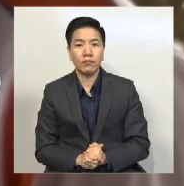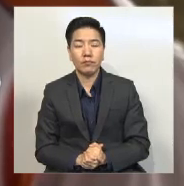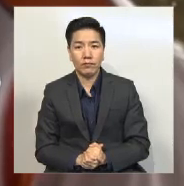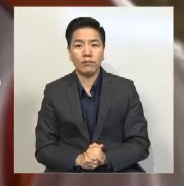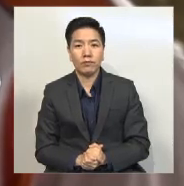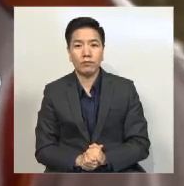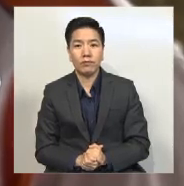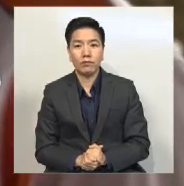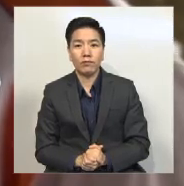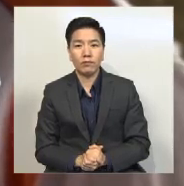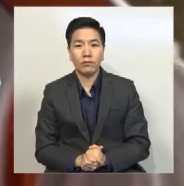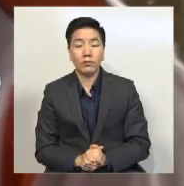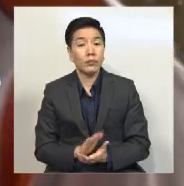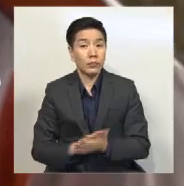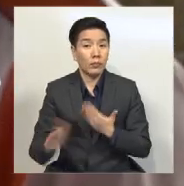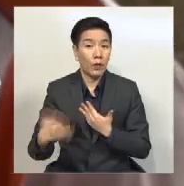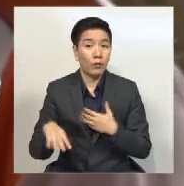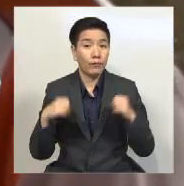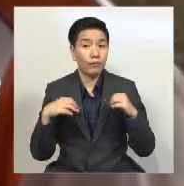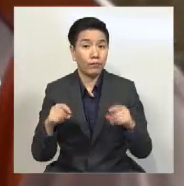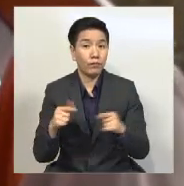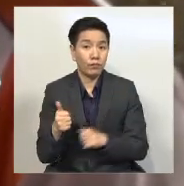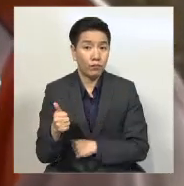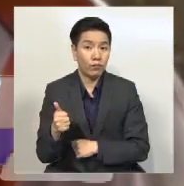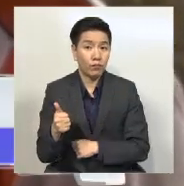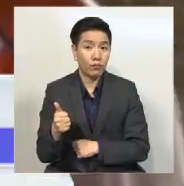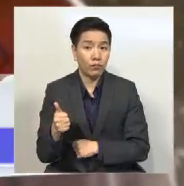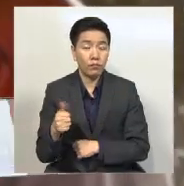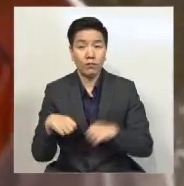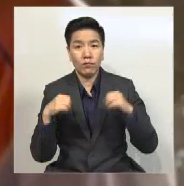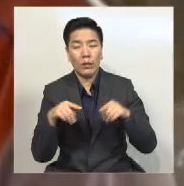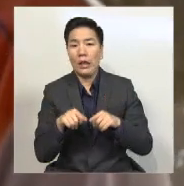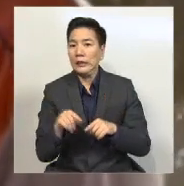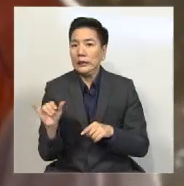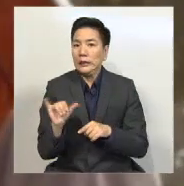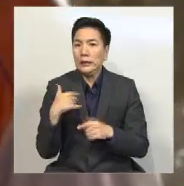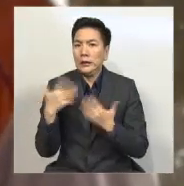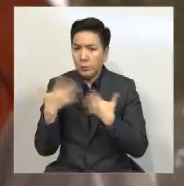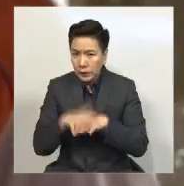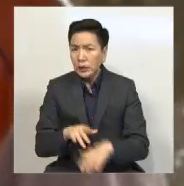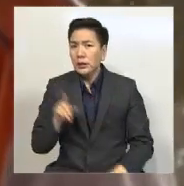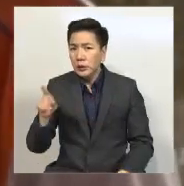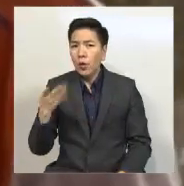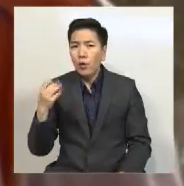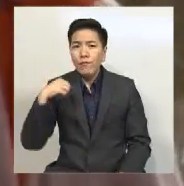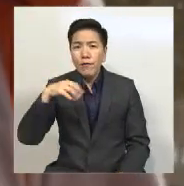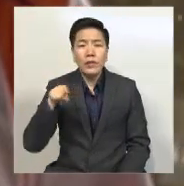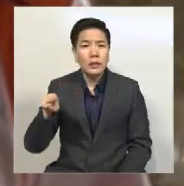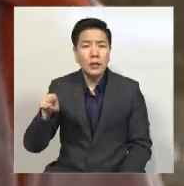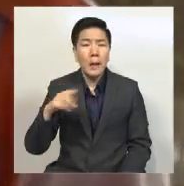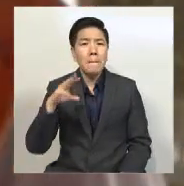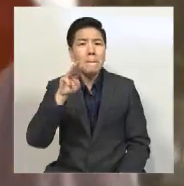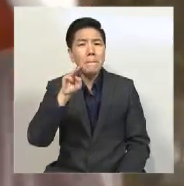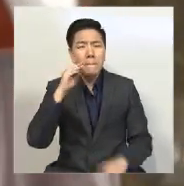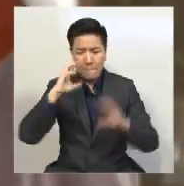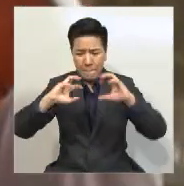แล้วตอนนี้ทุกอย่างเรียบร้อยไฟฟ้าอะไรทุกอย่างเรียบร้อยยัง ไฟฟ้านี่ยังกำลังประสานครับเกี่ยวกับการไอ้หม้อมิเตอร์